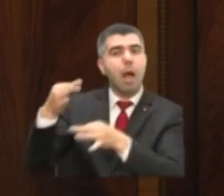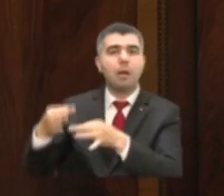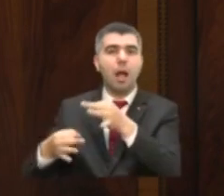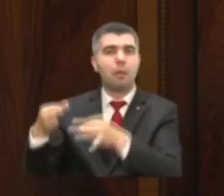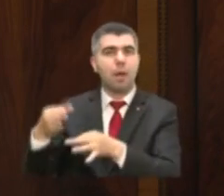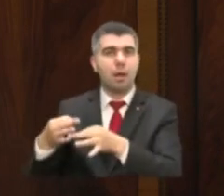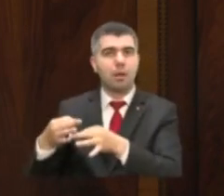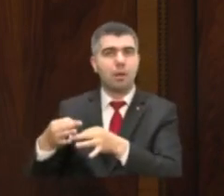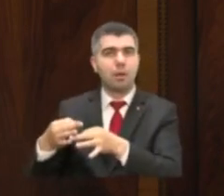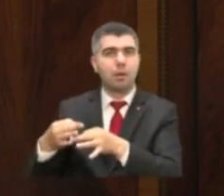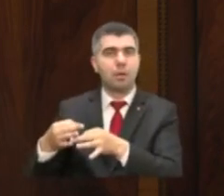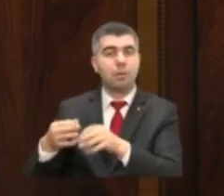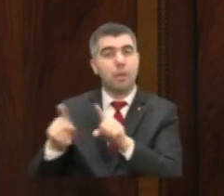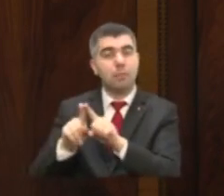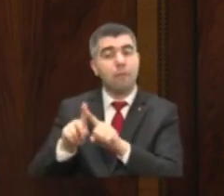اتهام كبير.